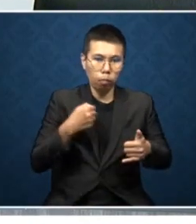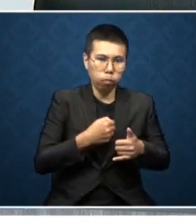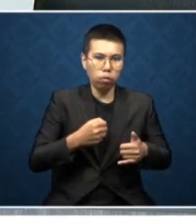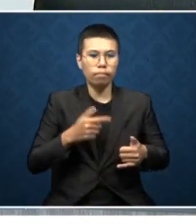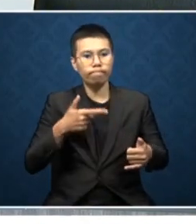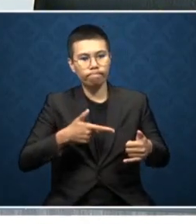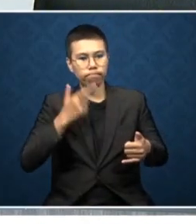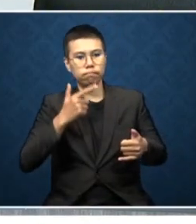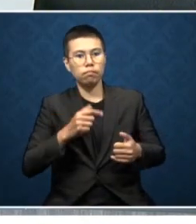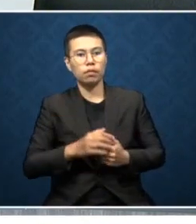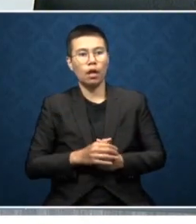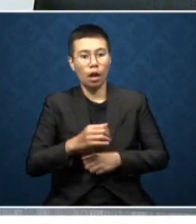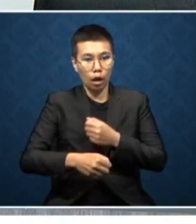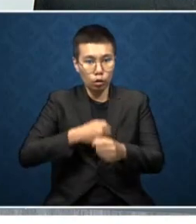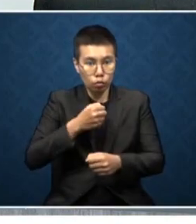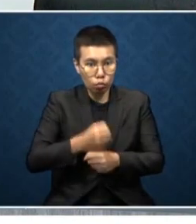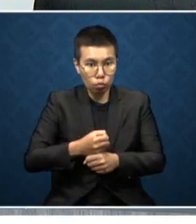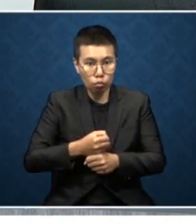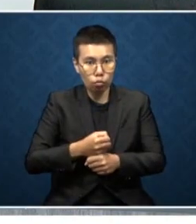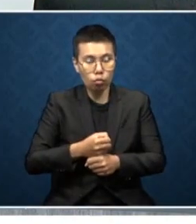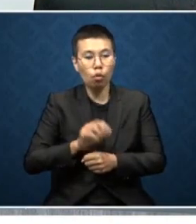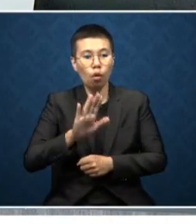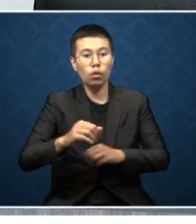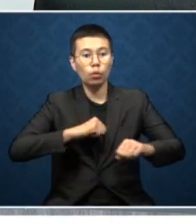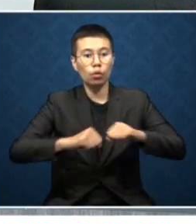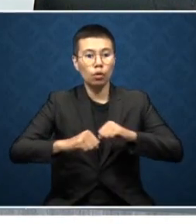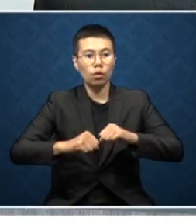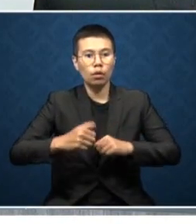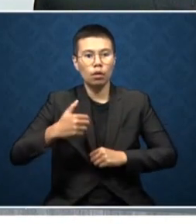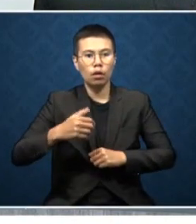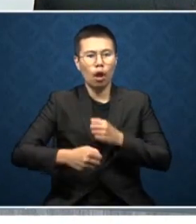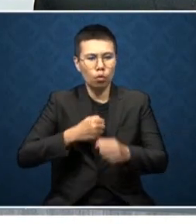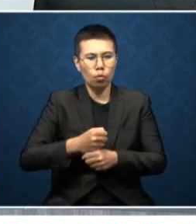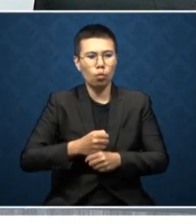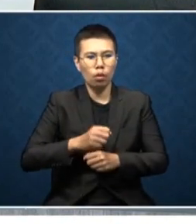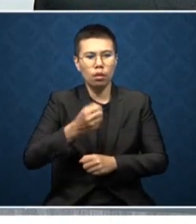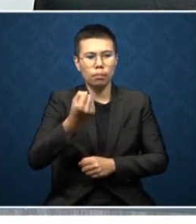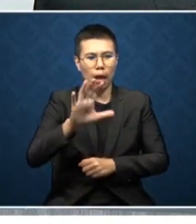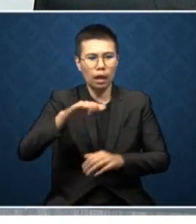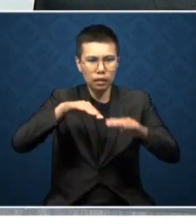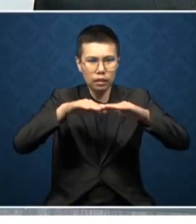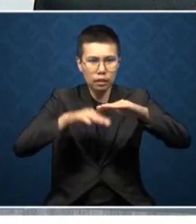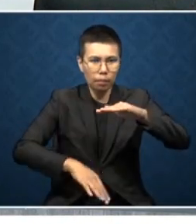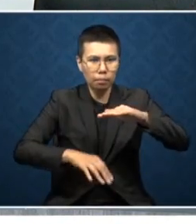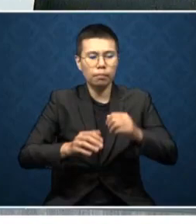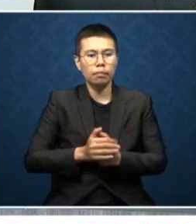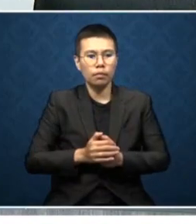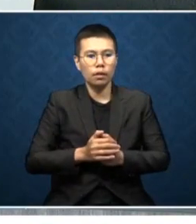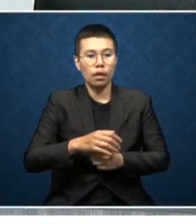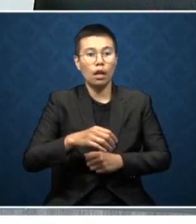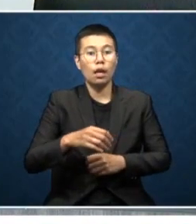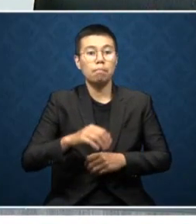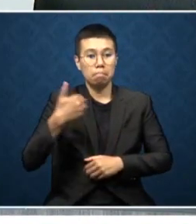ฆาตกรรมอายุของเด็กเยาวชนที่เป็นผู้ก่อเหตุน้อยลงทุกทีครั้งสุดท้ายล่าสุดเด็กอายุ